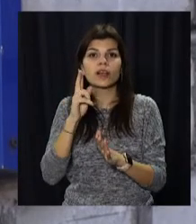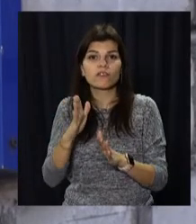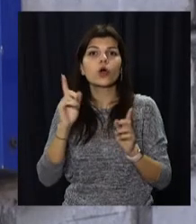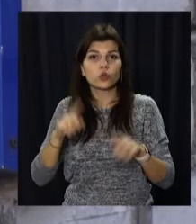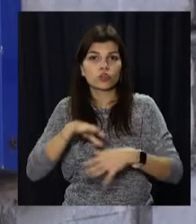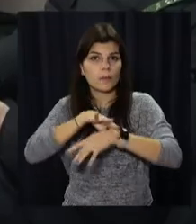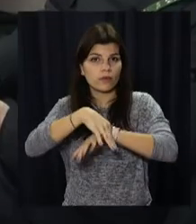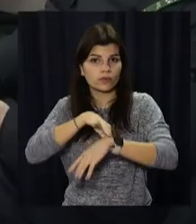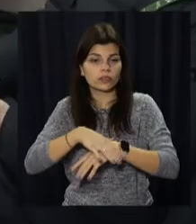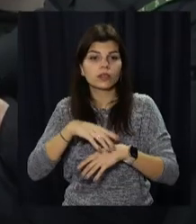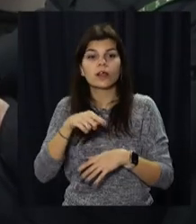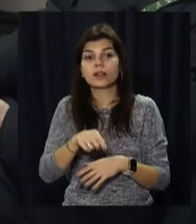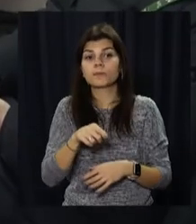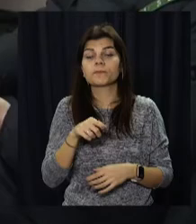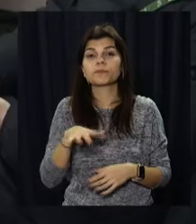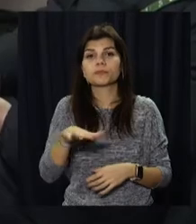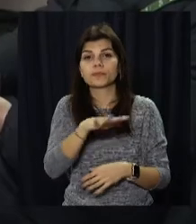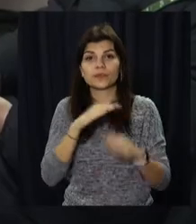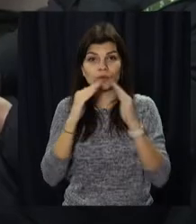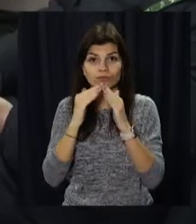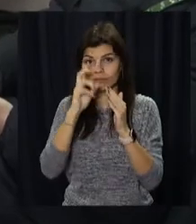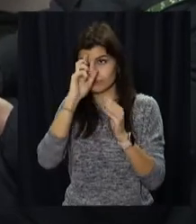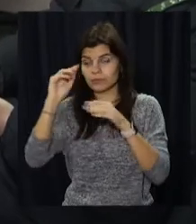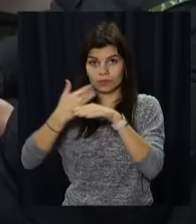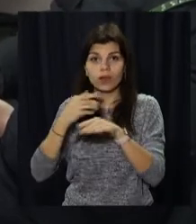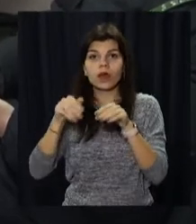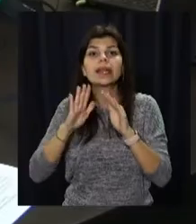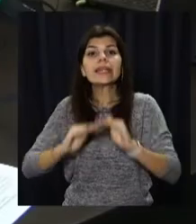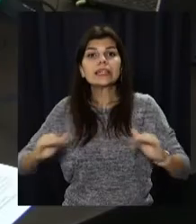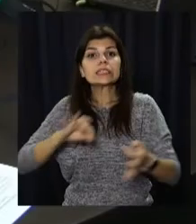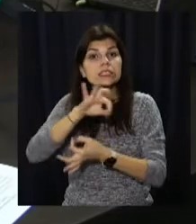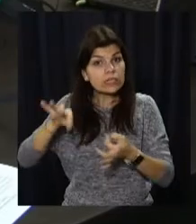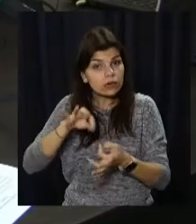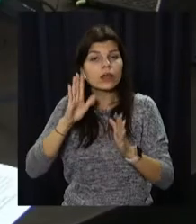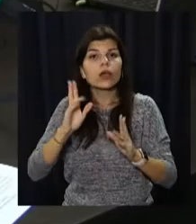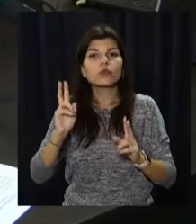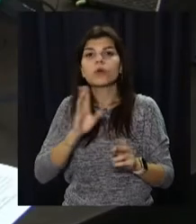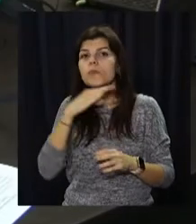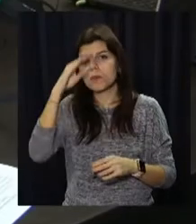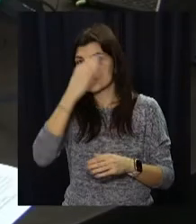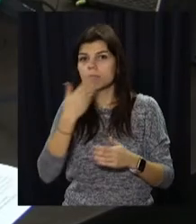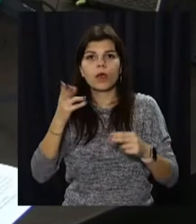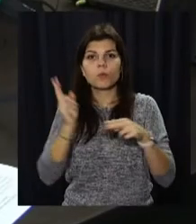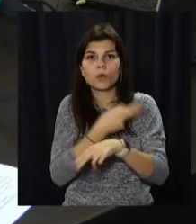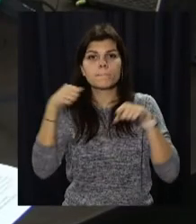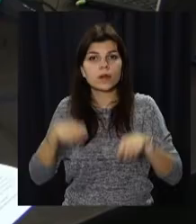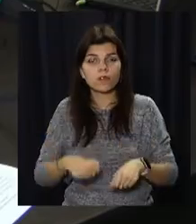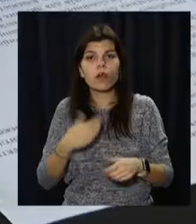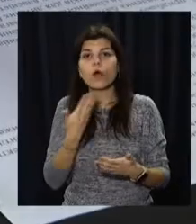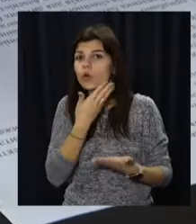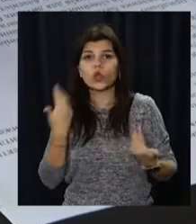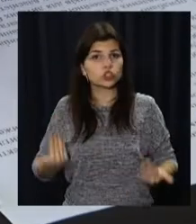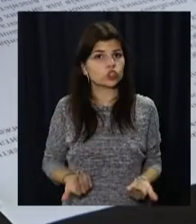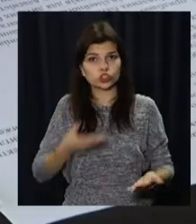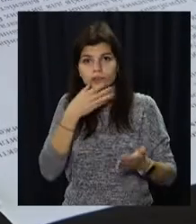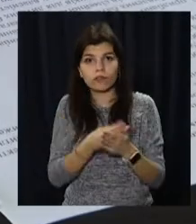у Павлограді. Стати кандидатом на домівку держкоштом можуть діти-сироти та діти, позбавлені батьківського піклування, які не мають власного